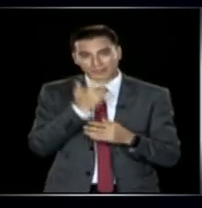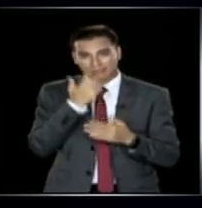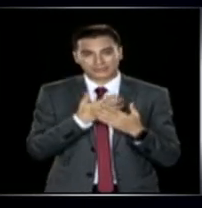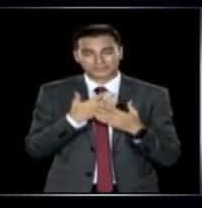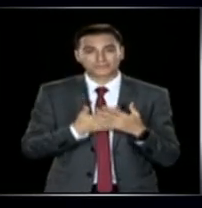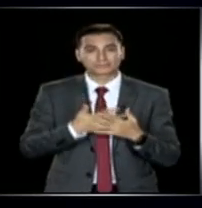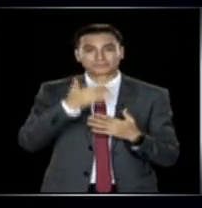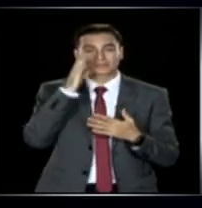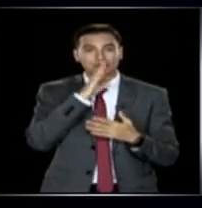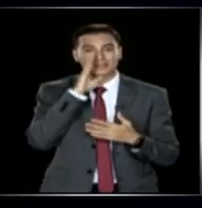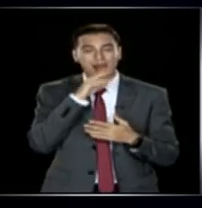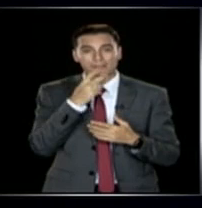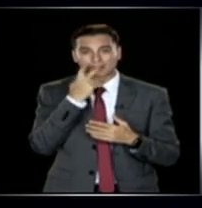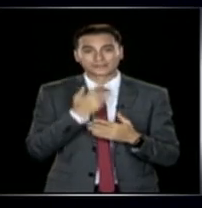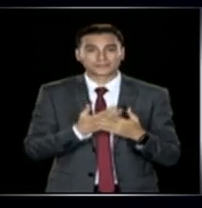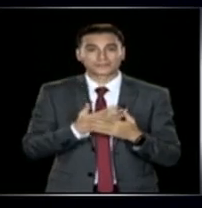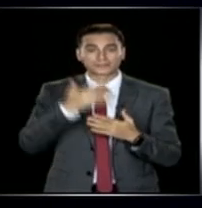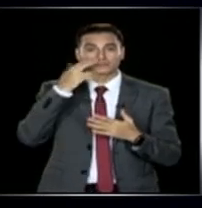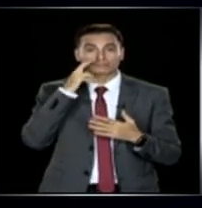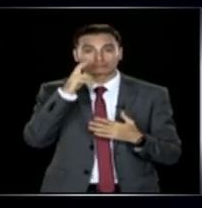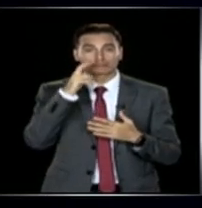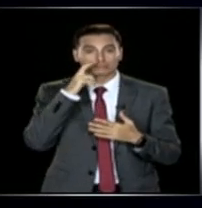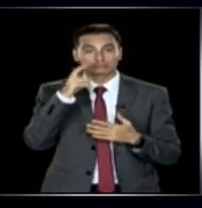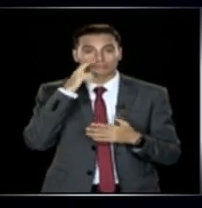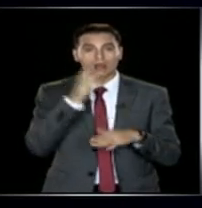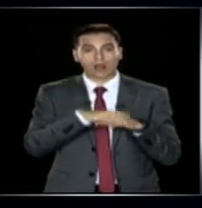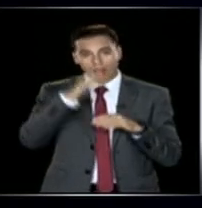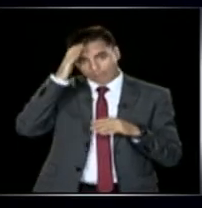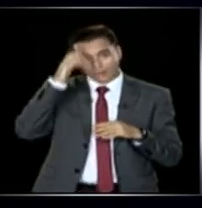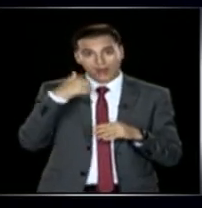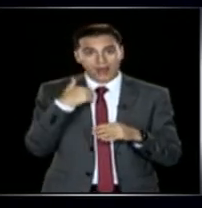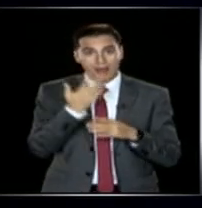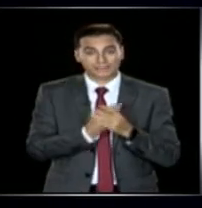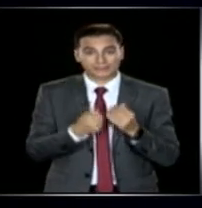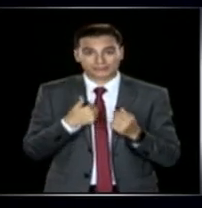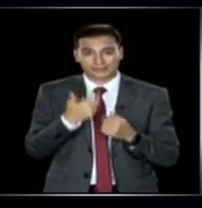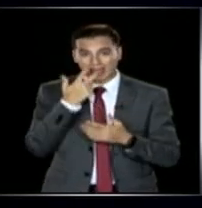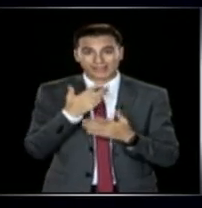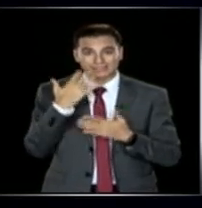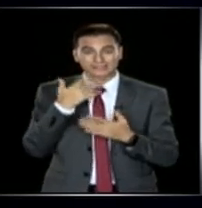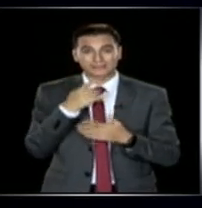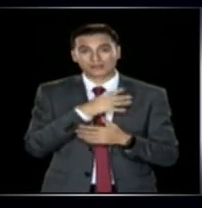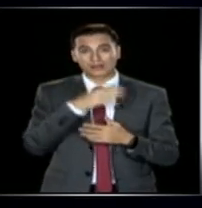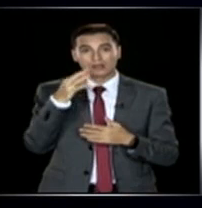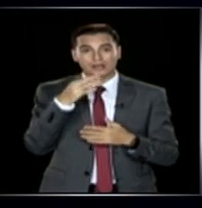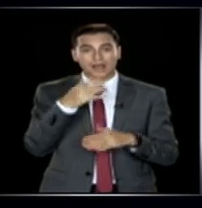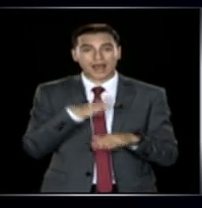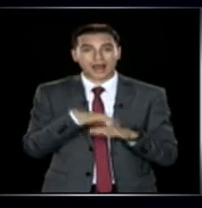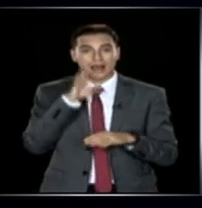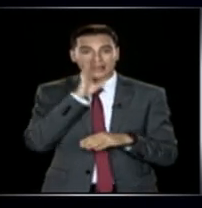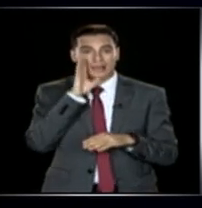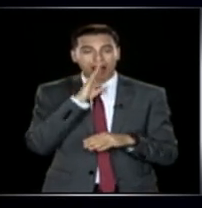عملية التعليم بتاعها كمان، دي حد ربما يعني ناس كتير ما تعرفش إن كان في تبني الملك في عملية